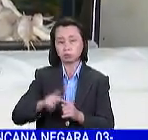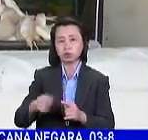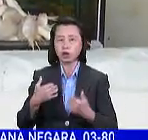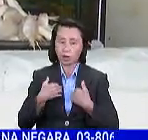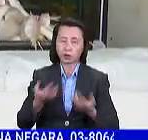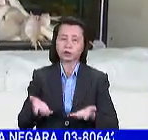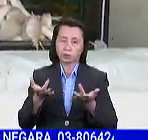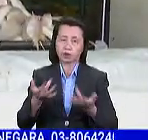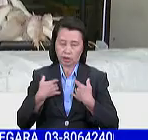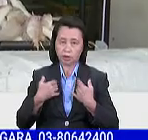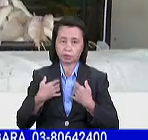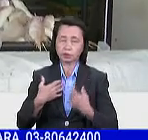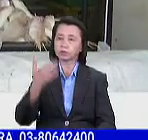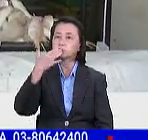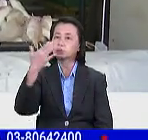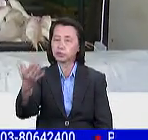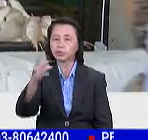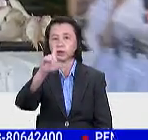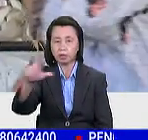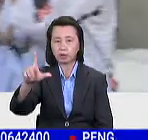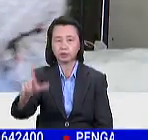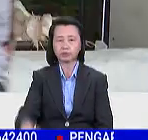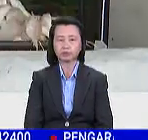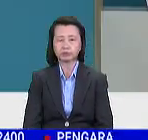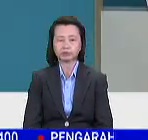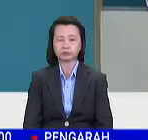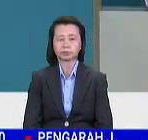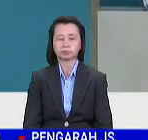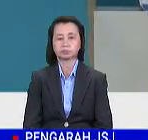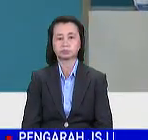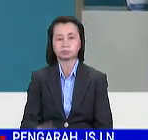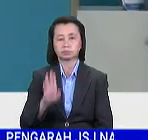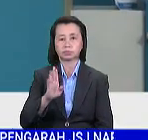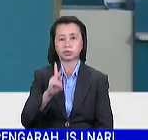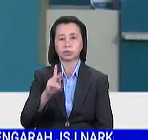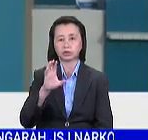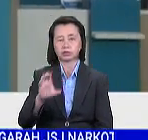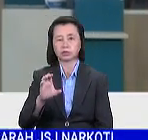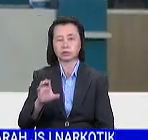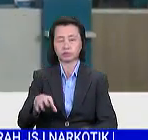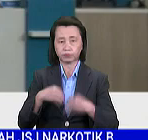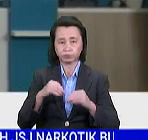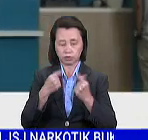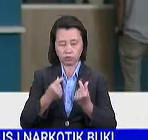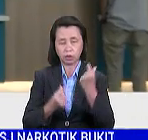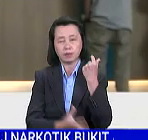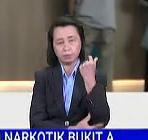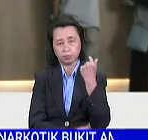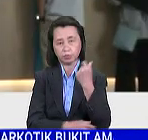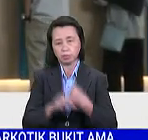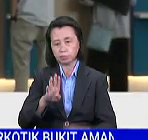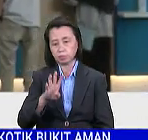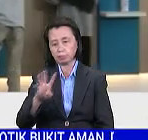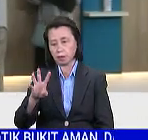meringankan lah betul-betul meringankan terima kasihlah atas bantuan loh bike sih layak diterima golongan miskin Tegar dan